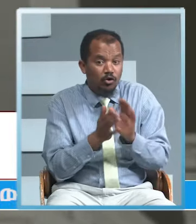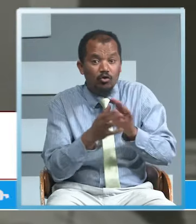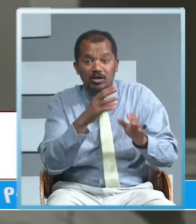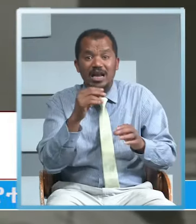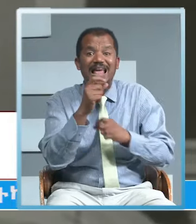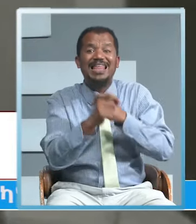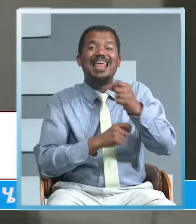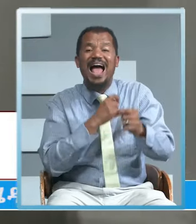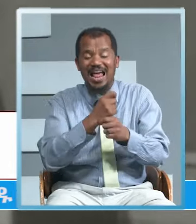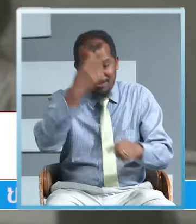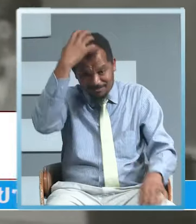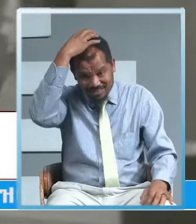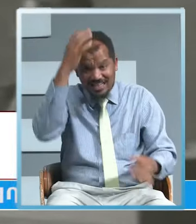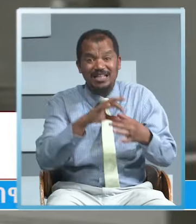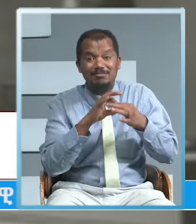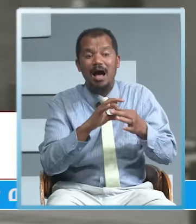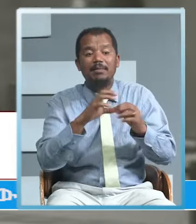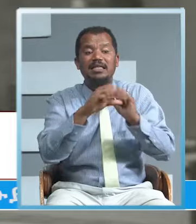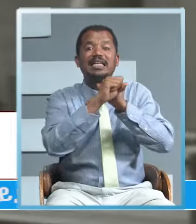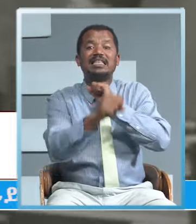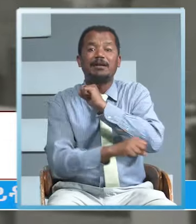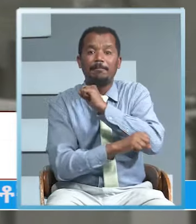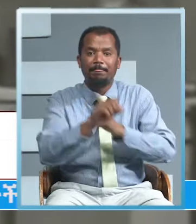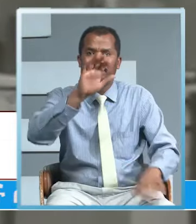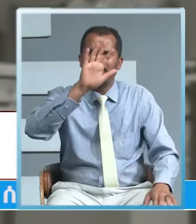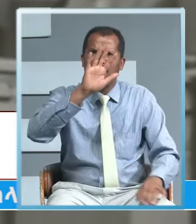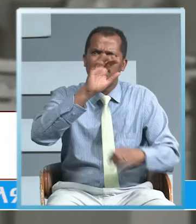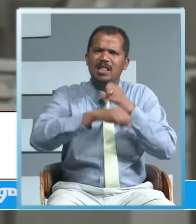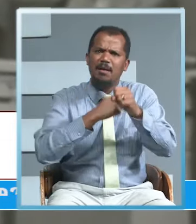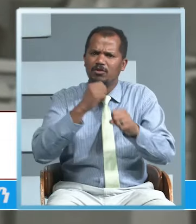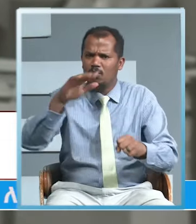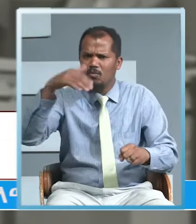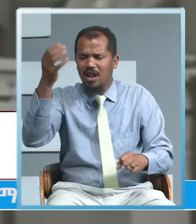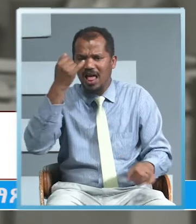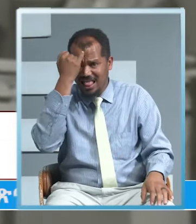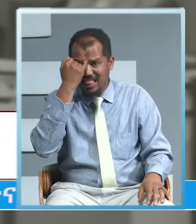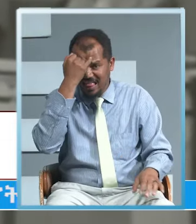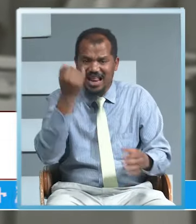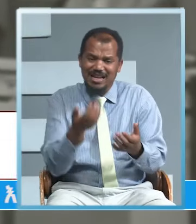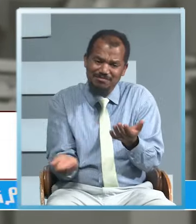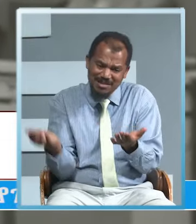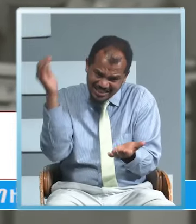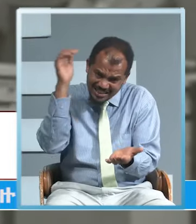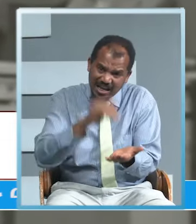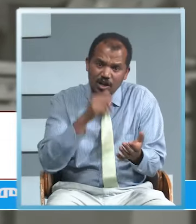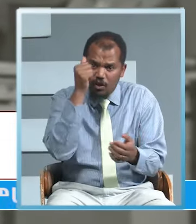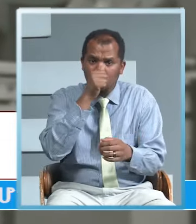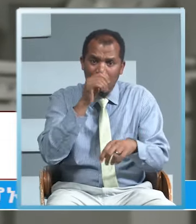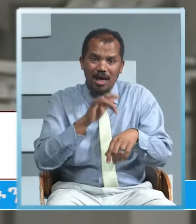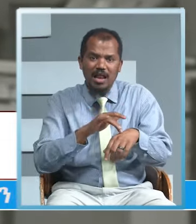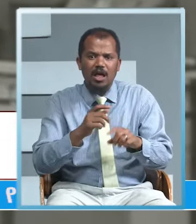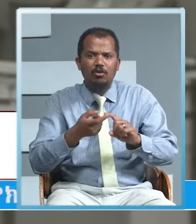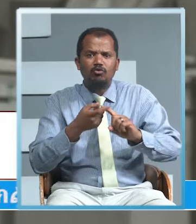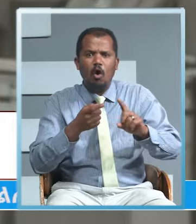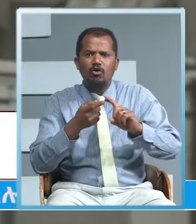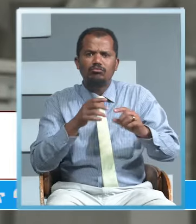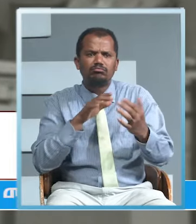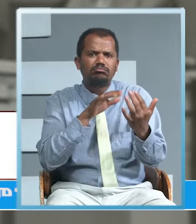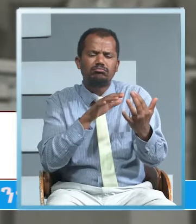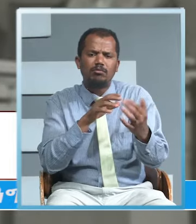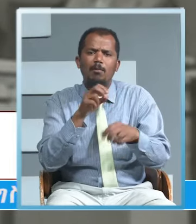ይሁንና የዓለም መንግስታት ማህበር ከተመሰረተ ከ5 ዓመታት በኋላ ጣሊያን በድጋሚ ኢትዮጵያ ላይ ጦር ከሰበቀች